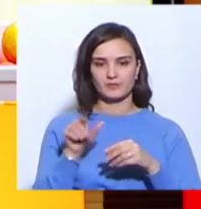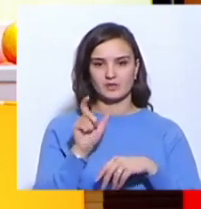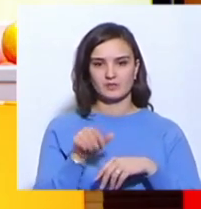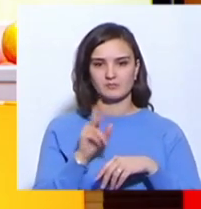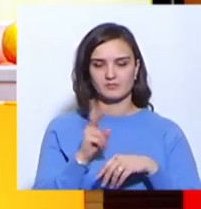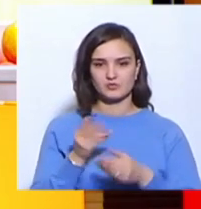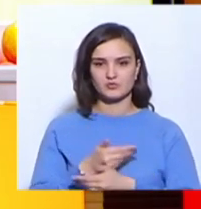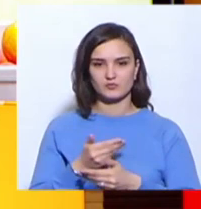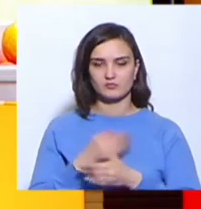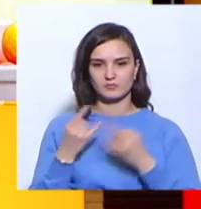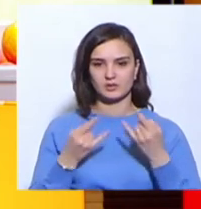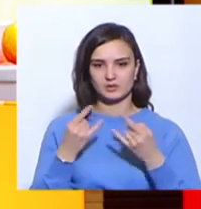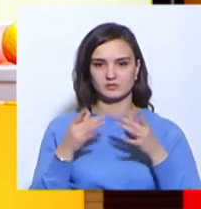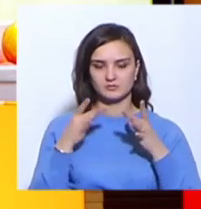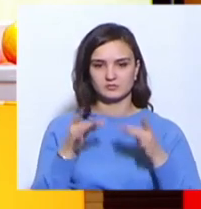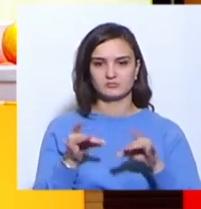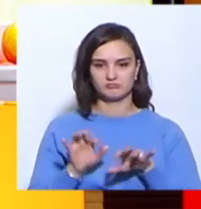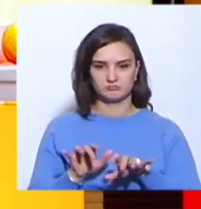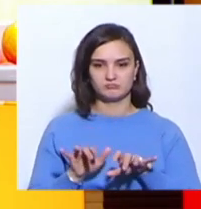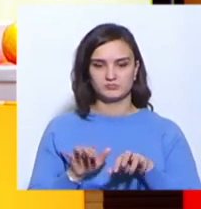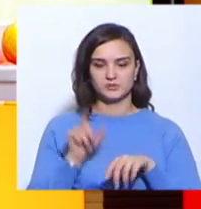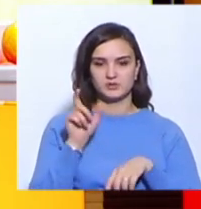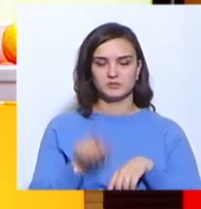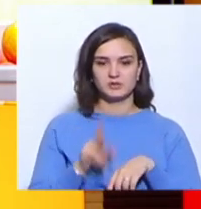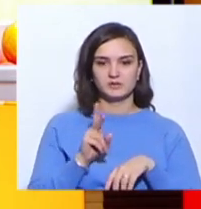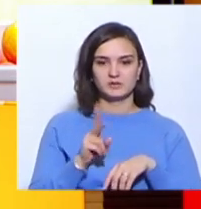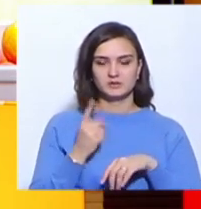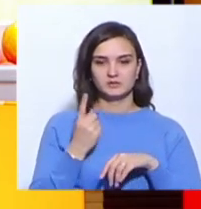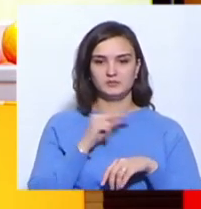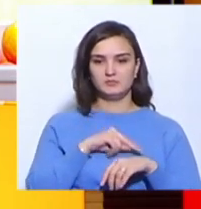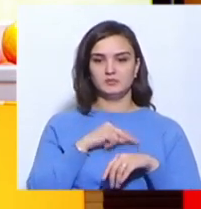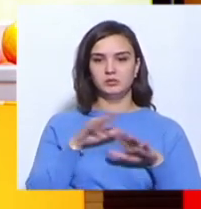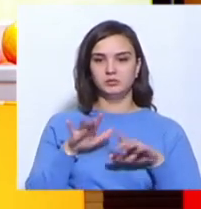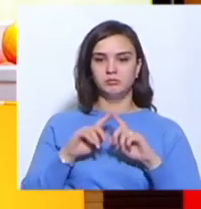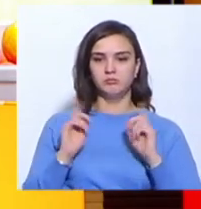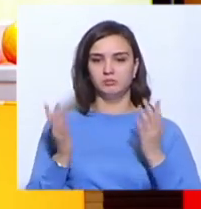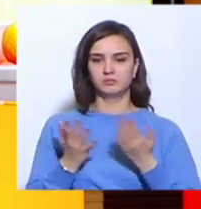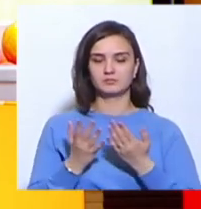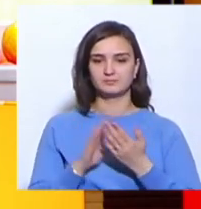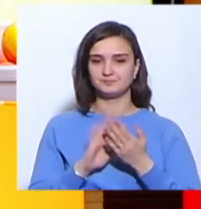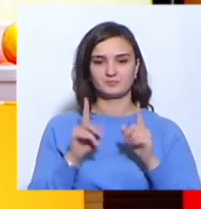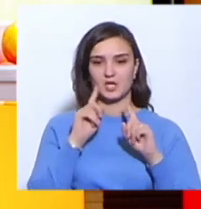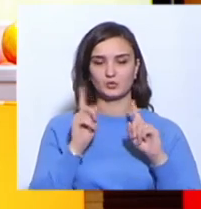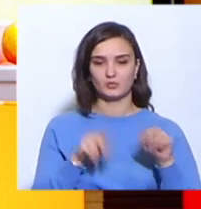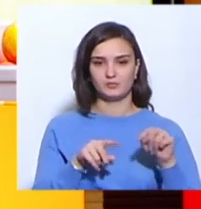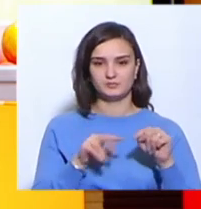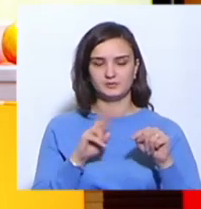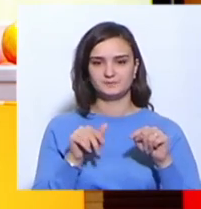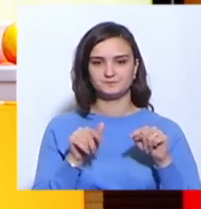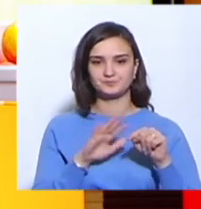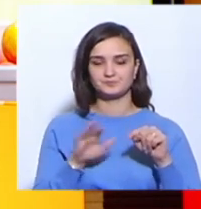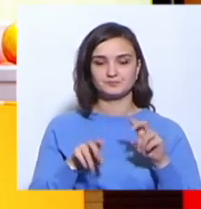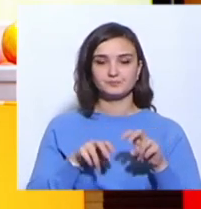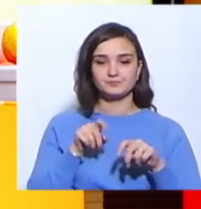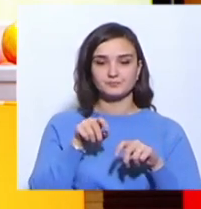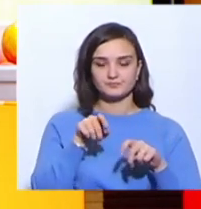რომელიც ცხოვრობს ეკრანთან პრაქტიკულად, ადამიანი, რომელიც ერთ სამუშაო სივრცეს არ შორდება და არ